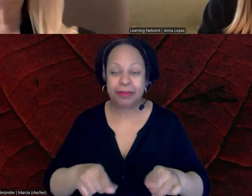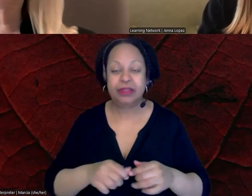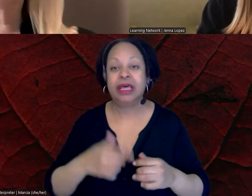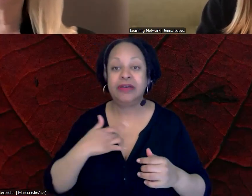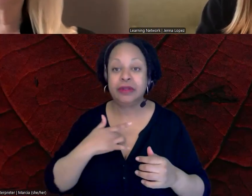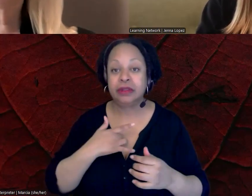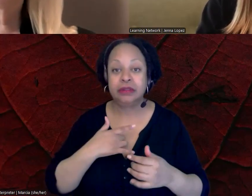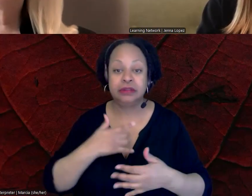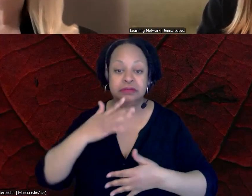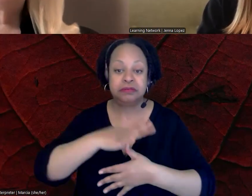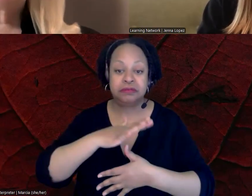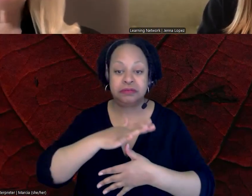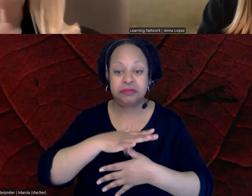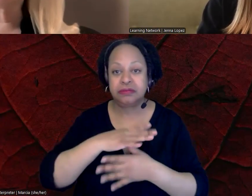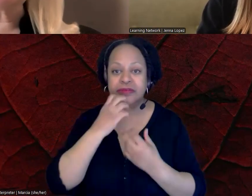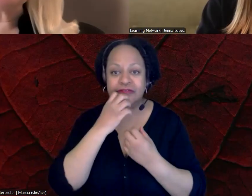faut valoriser les soins